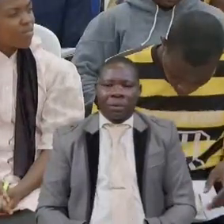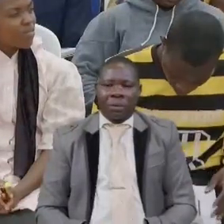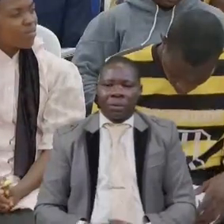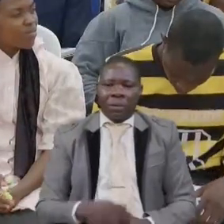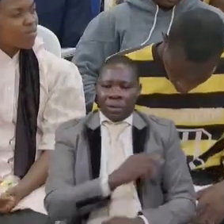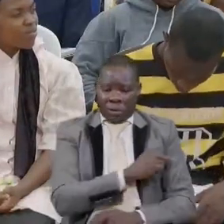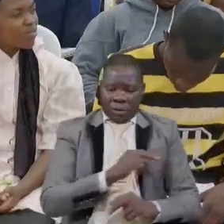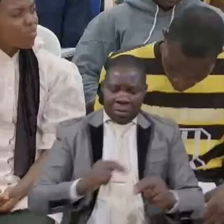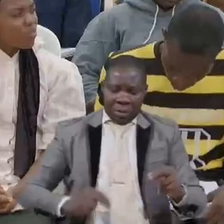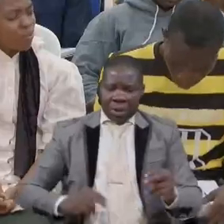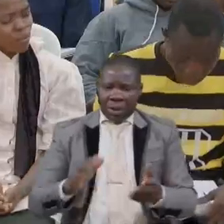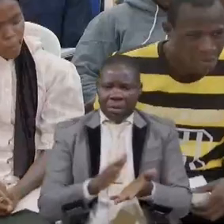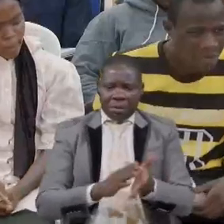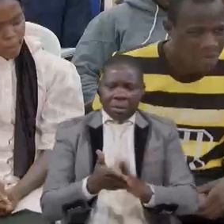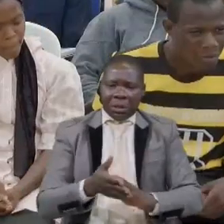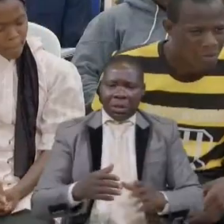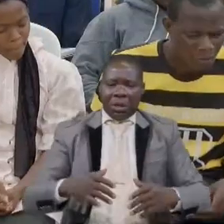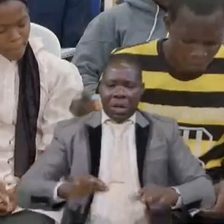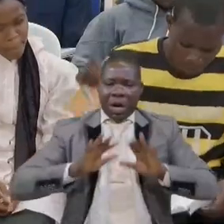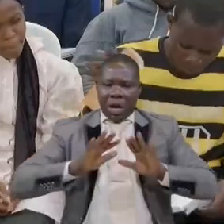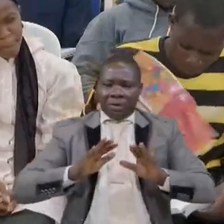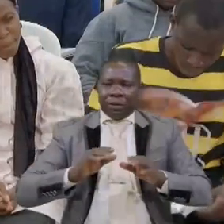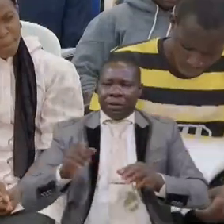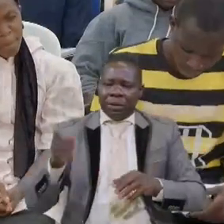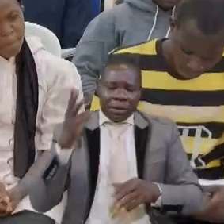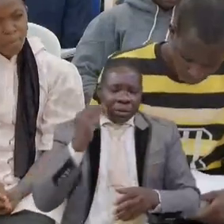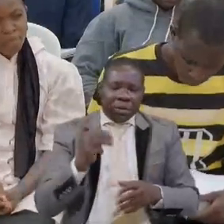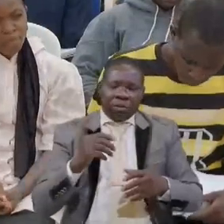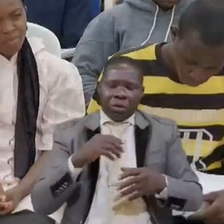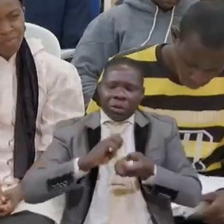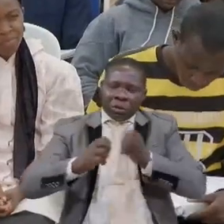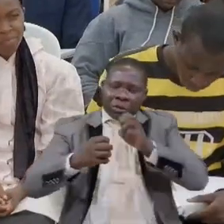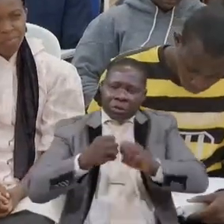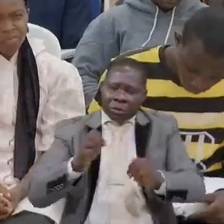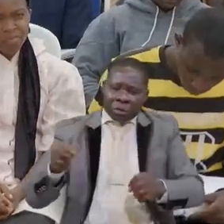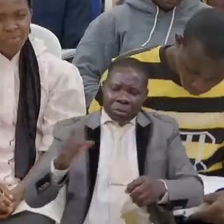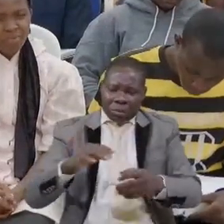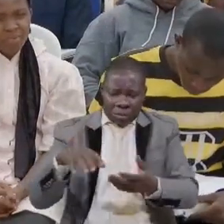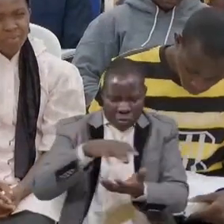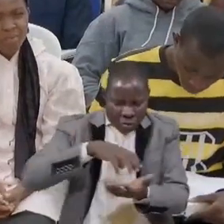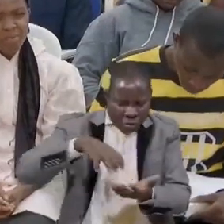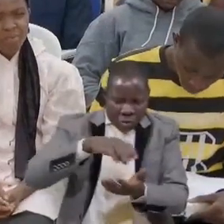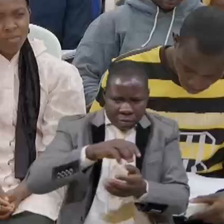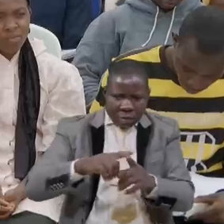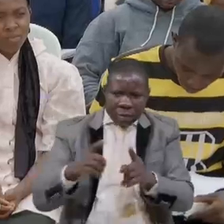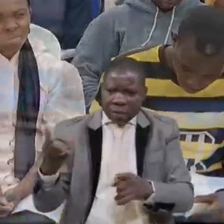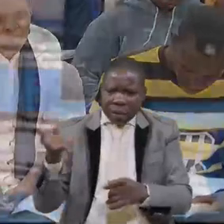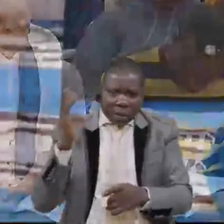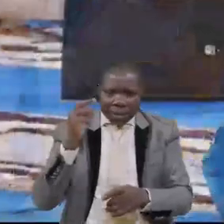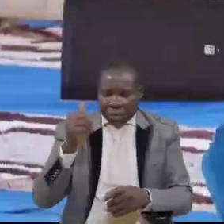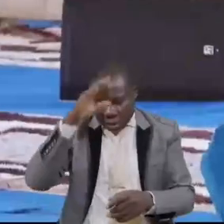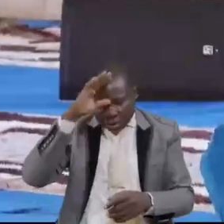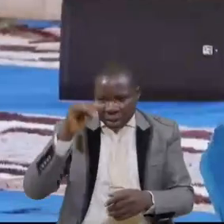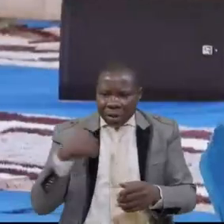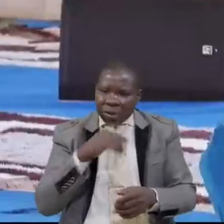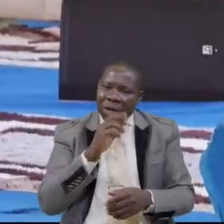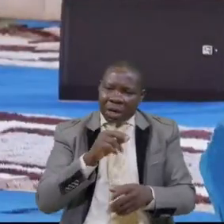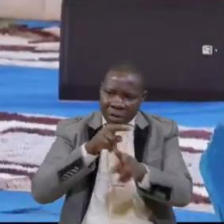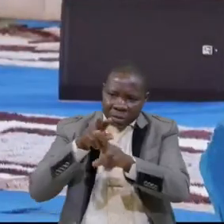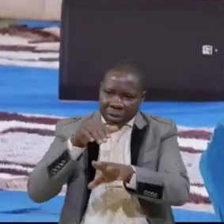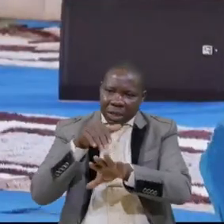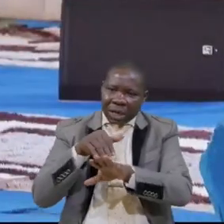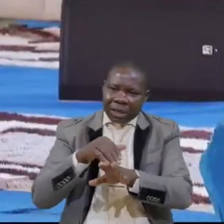Nebuchadnezzar a eu peur. Il était troublé. Il était confus. Mais il y a un homme que nous cherchons.